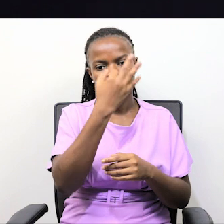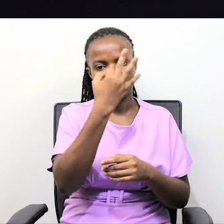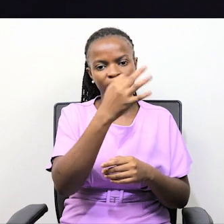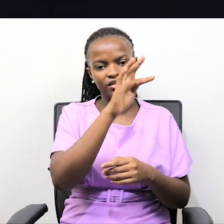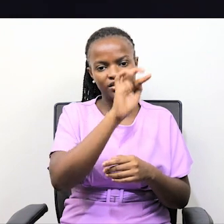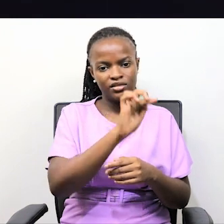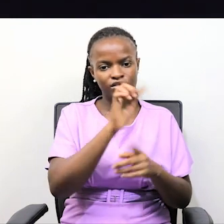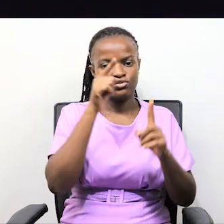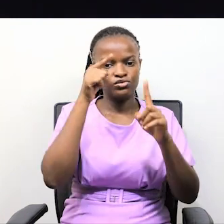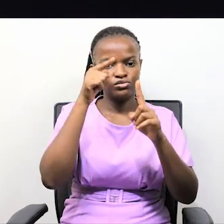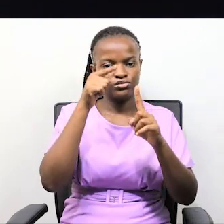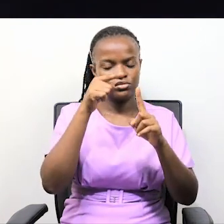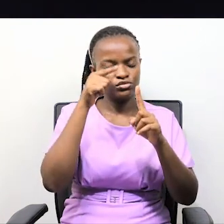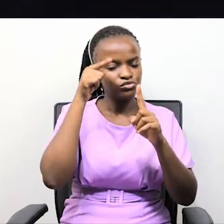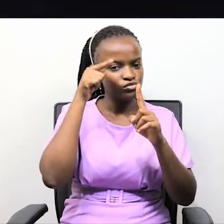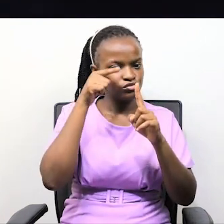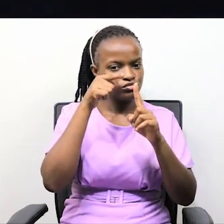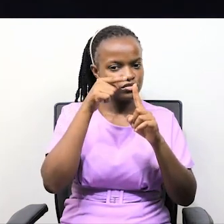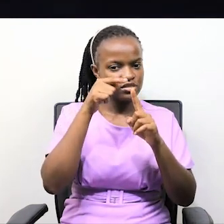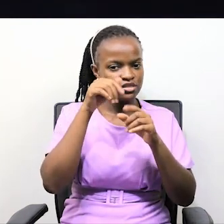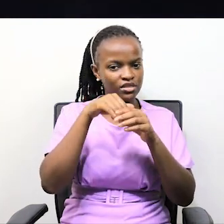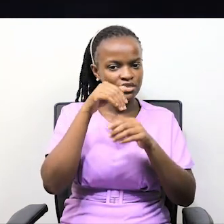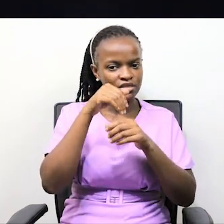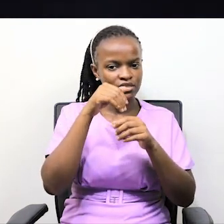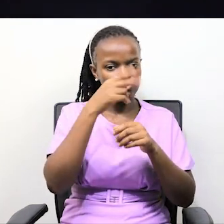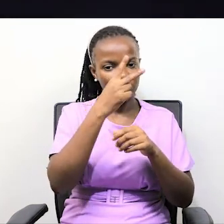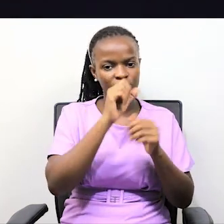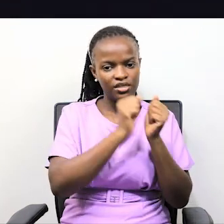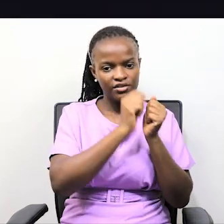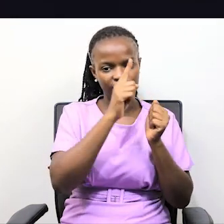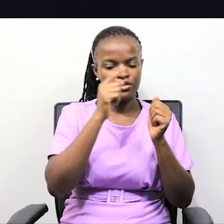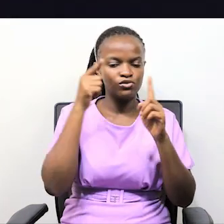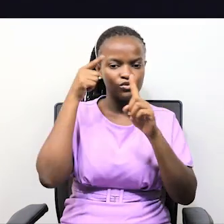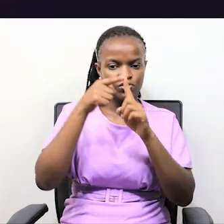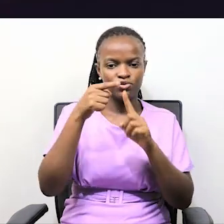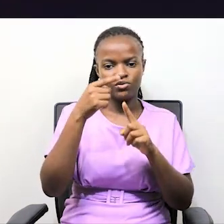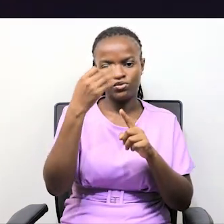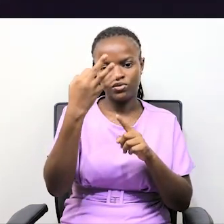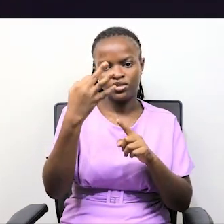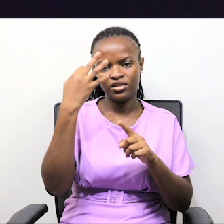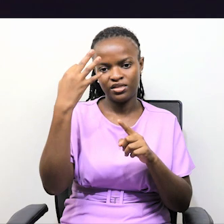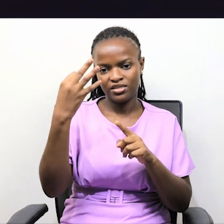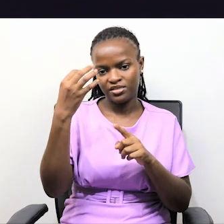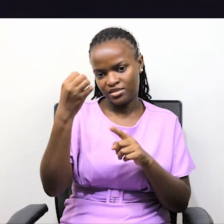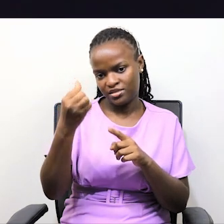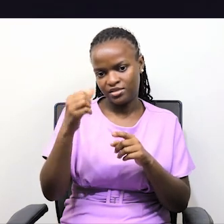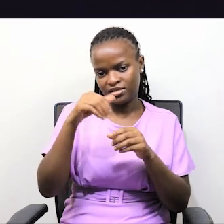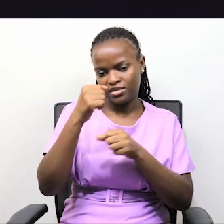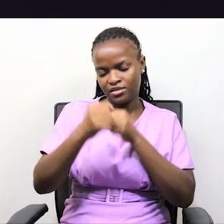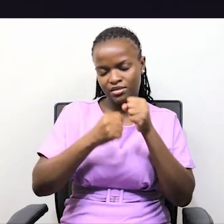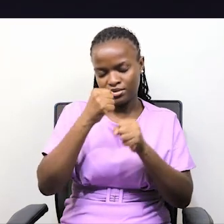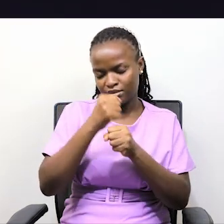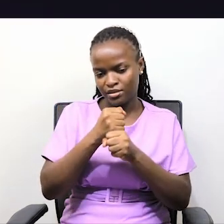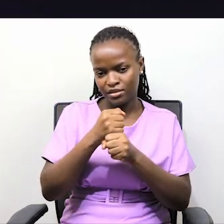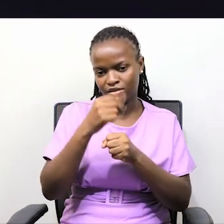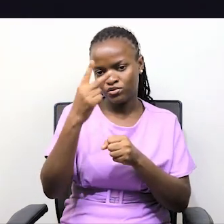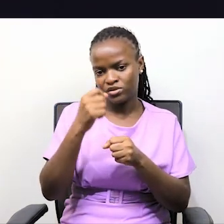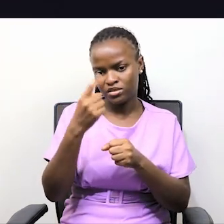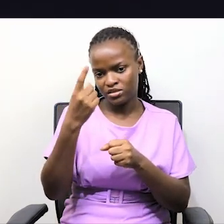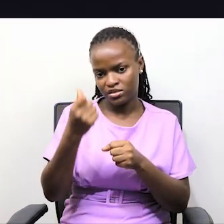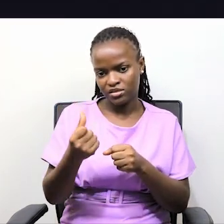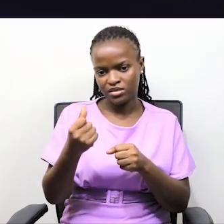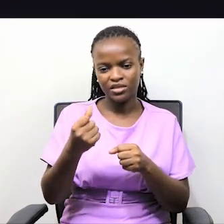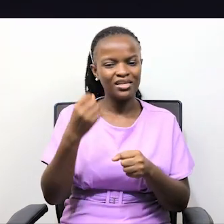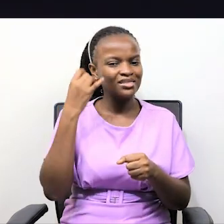5000 en 2011 à 336 décès en 2016. L'infection par le VIH-Sida chez